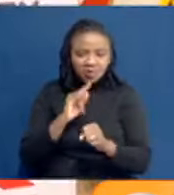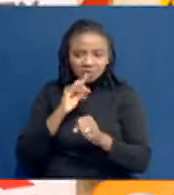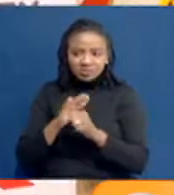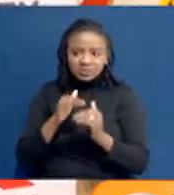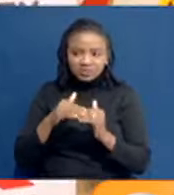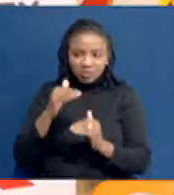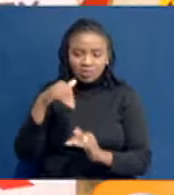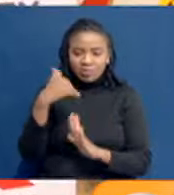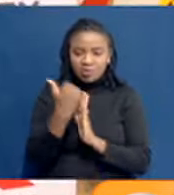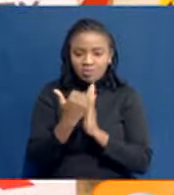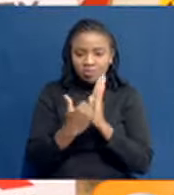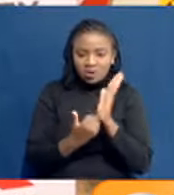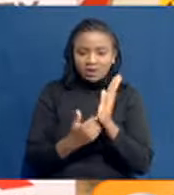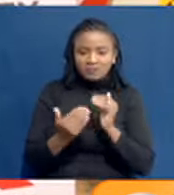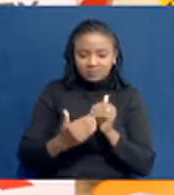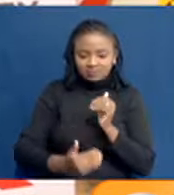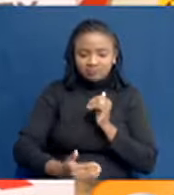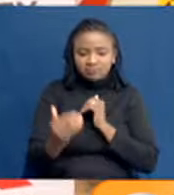zaidi.